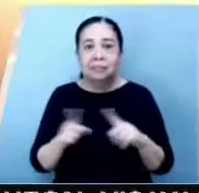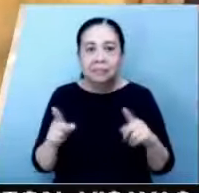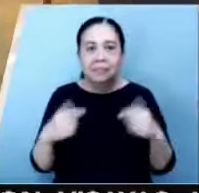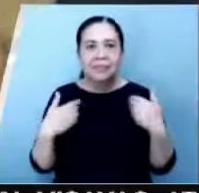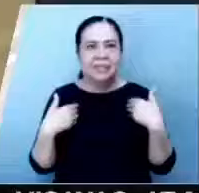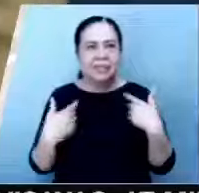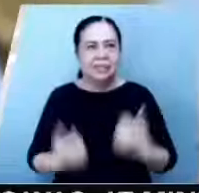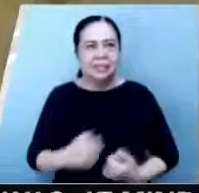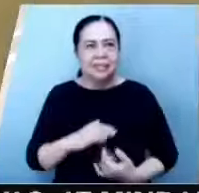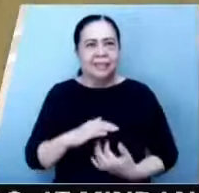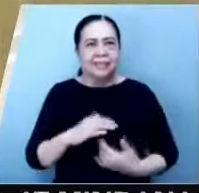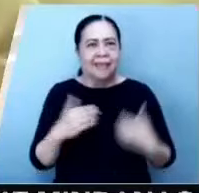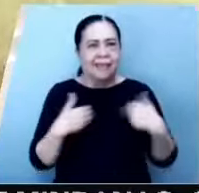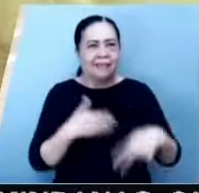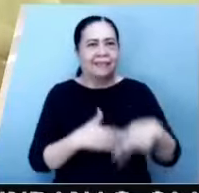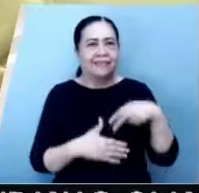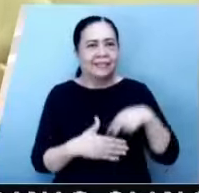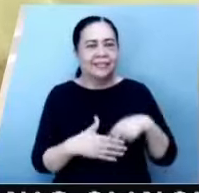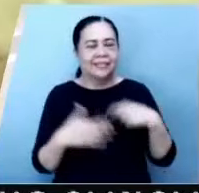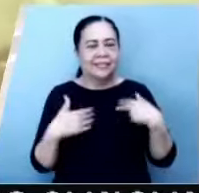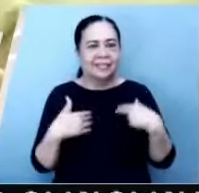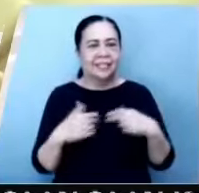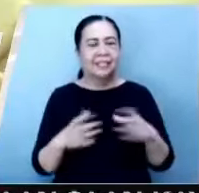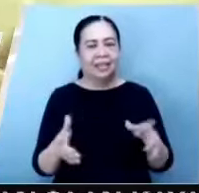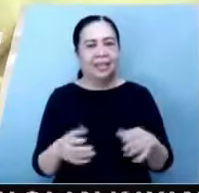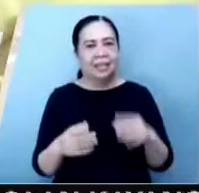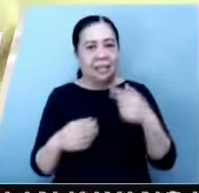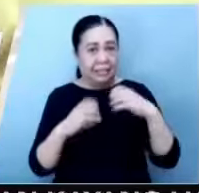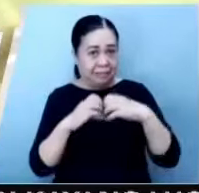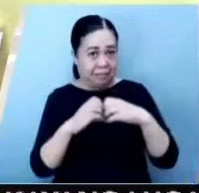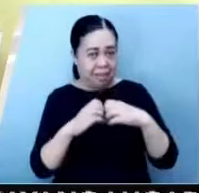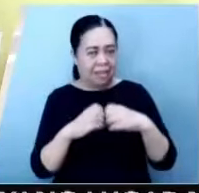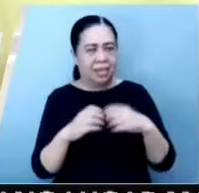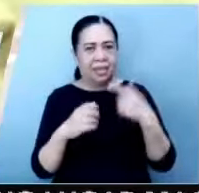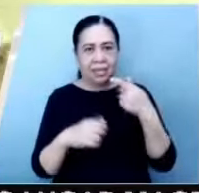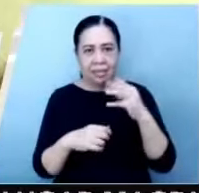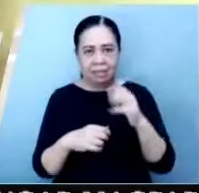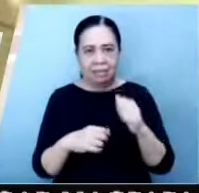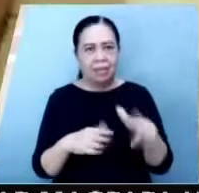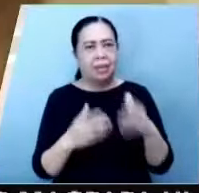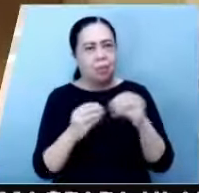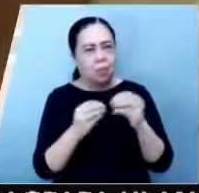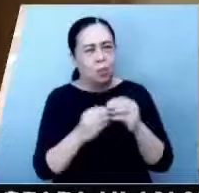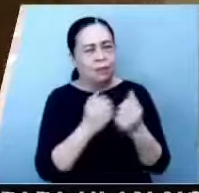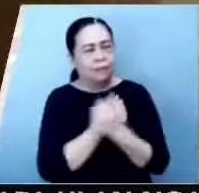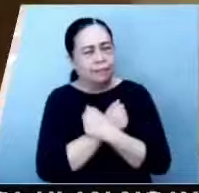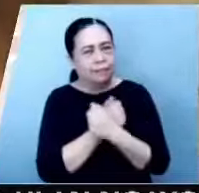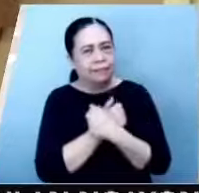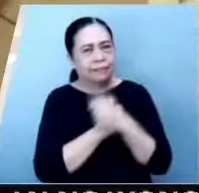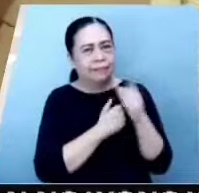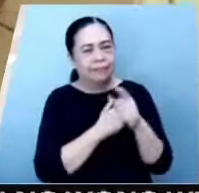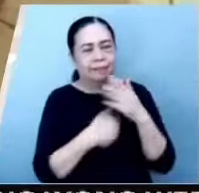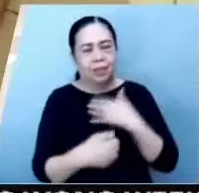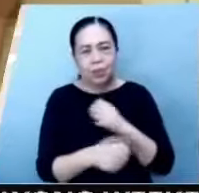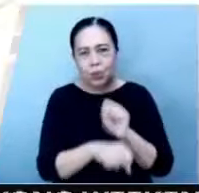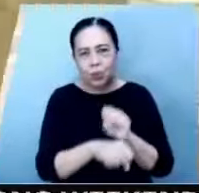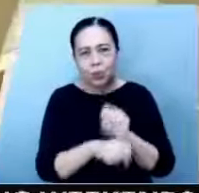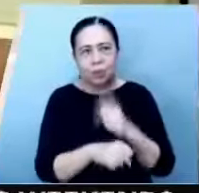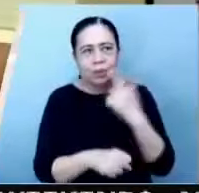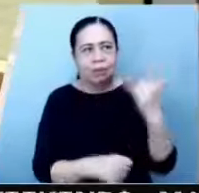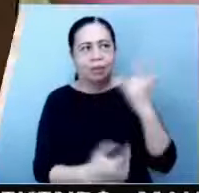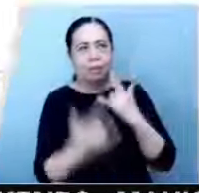me. Dahil sa GMA, mas lalo ko minamahal ang trabaho ko. They live up to their name, nakapuso. Talagang mamahalin ka nila, tutulungan ka